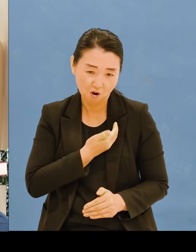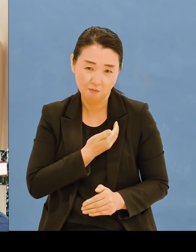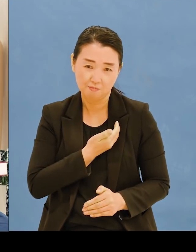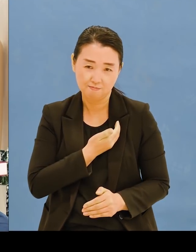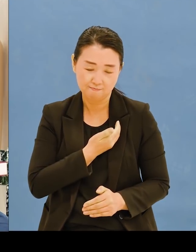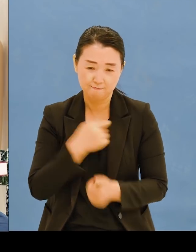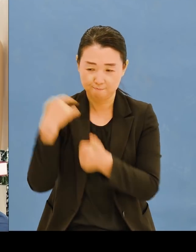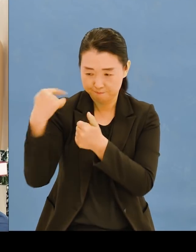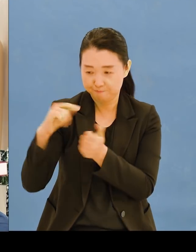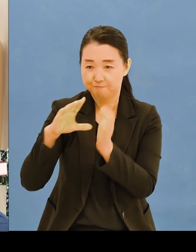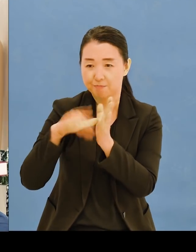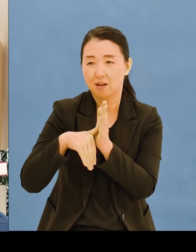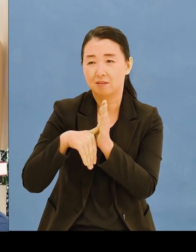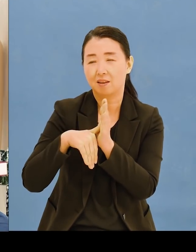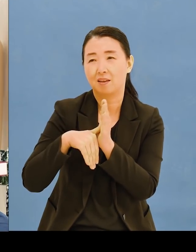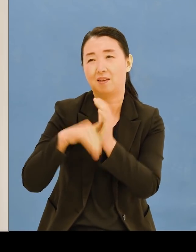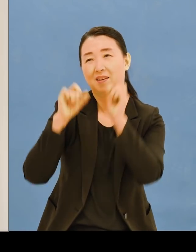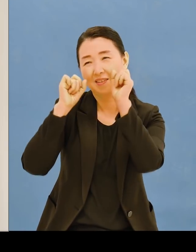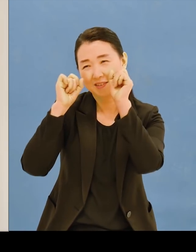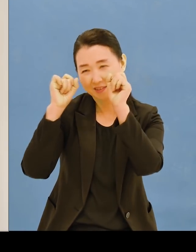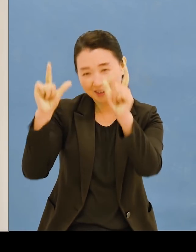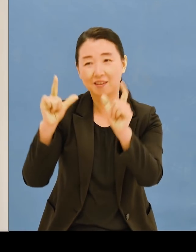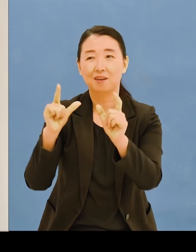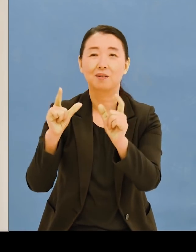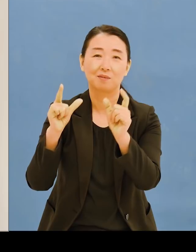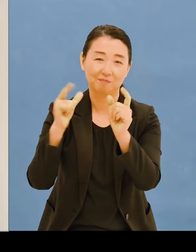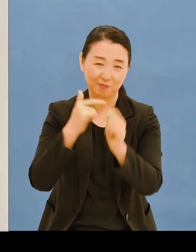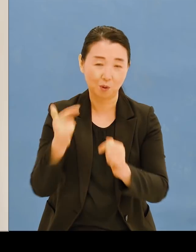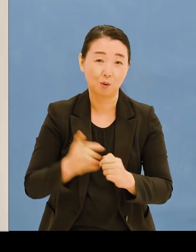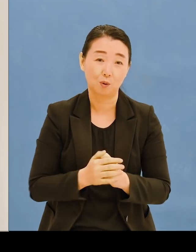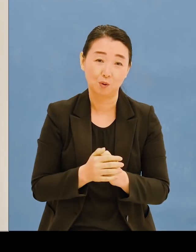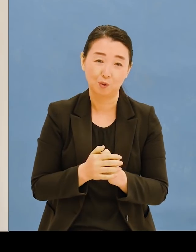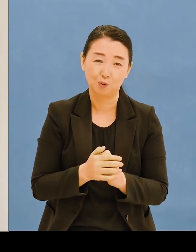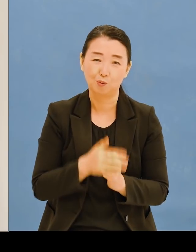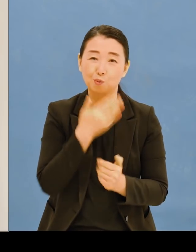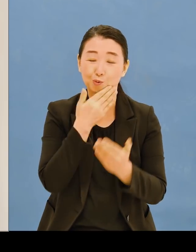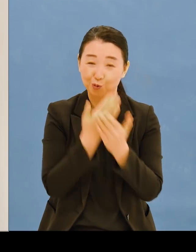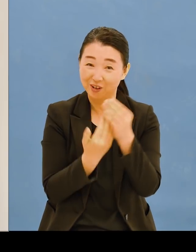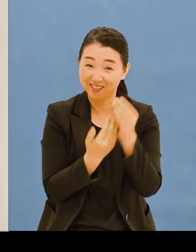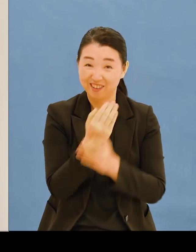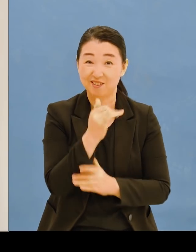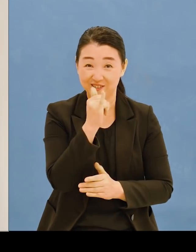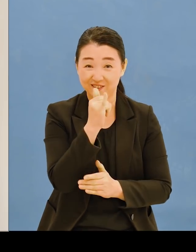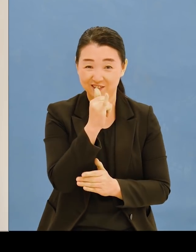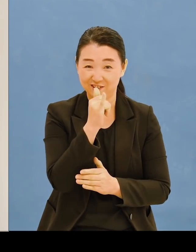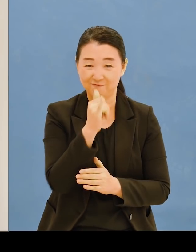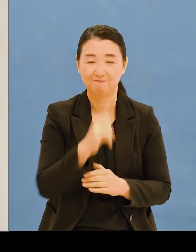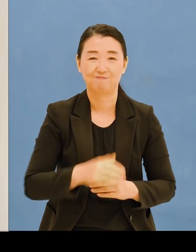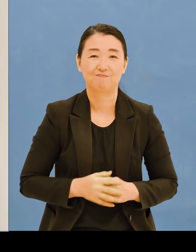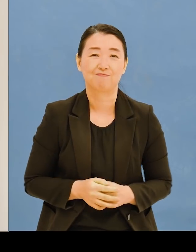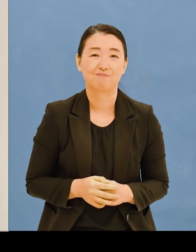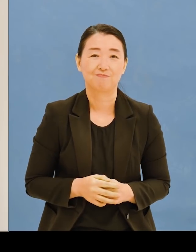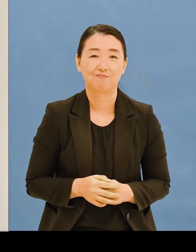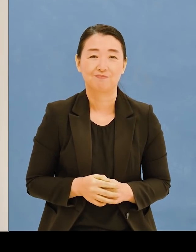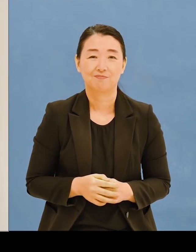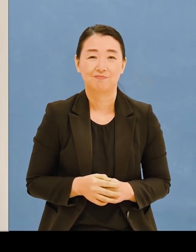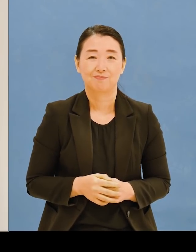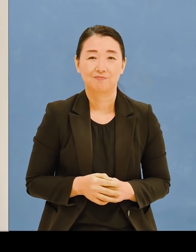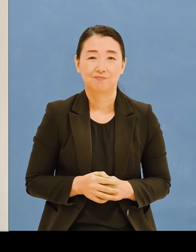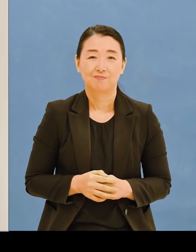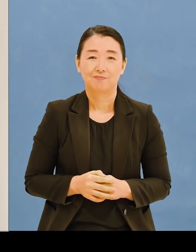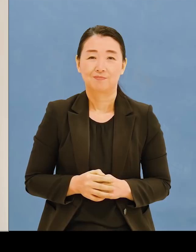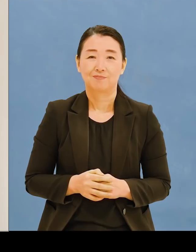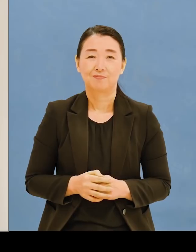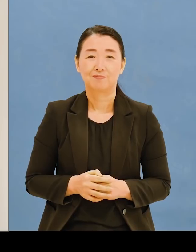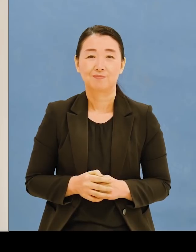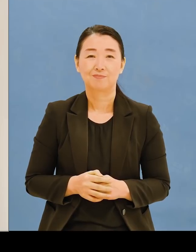많이 깨달았고 그 가운데 이제 결정적인 사건 하나가 있었어요. 네네. 제가